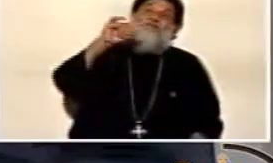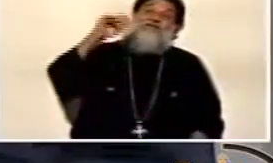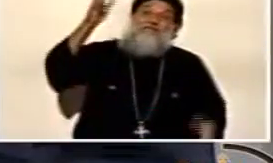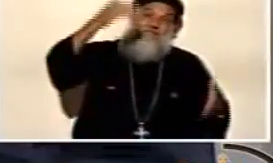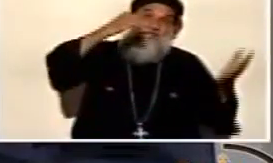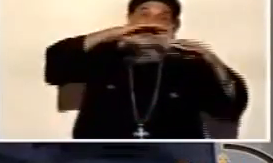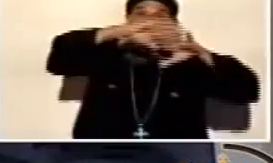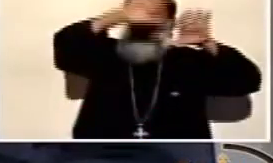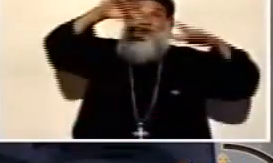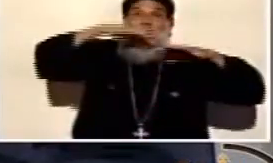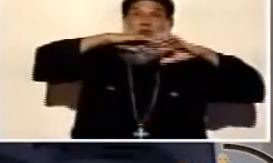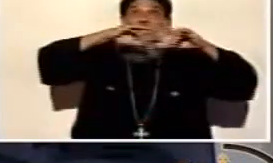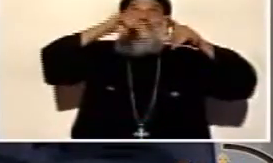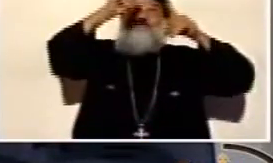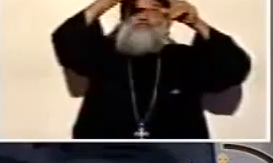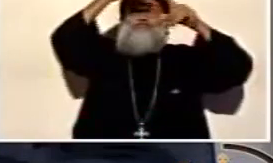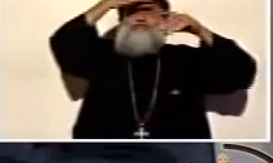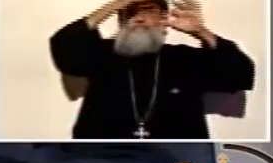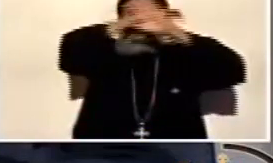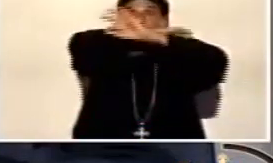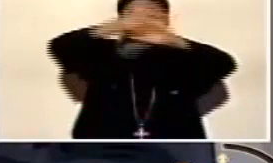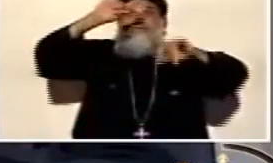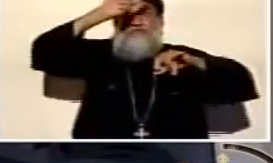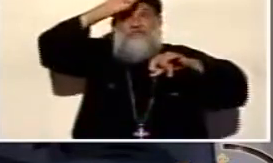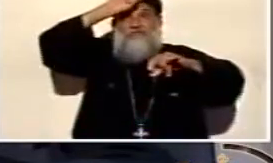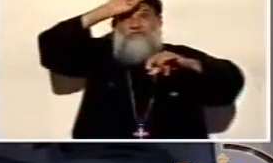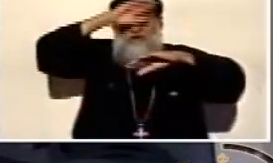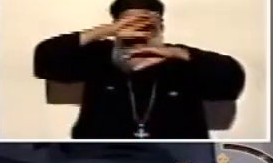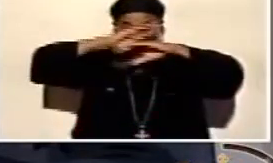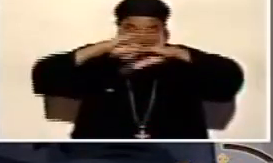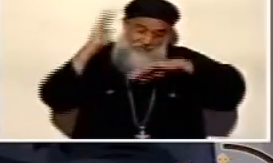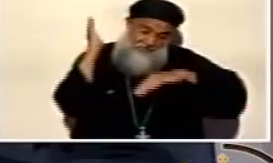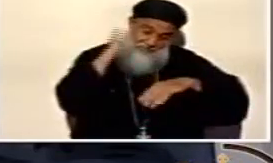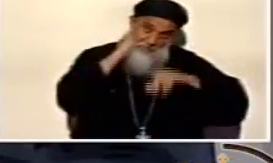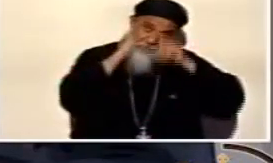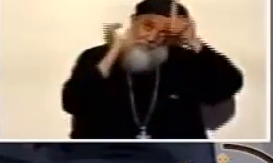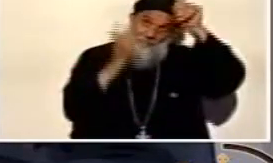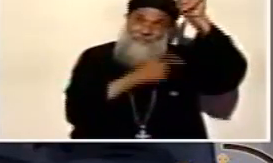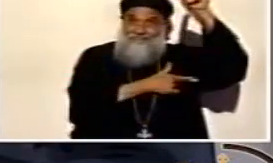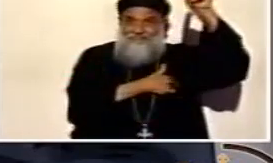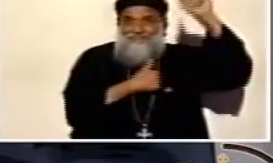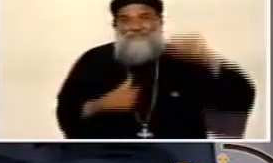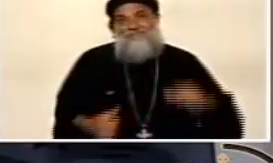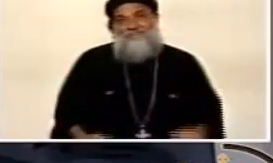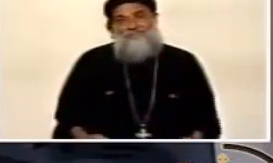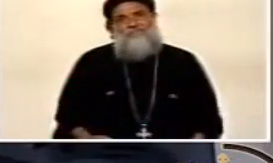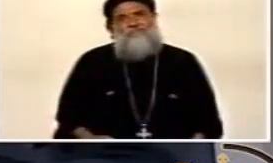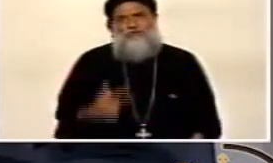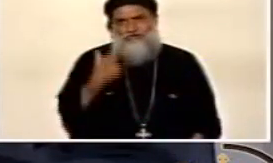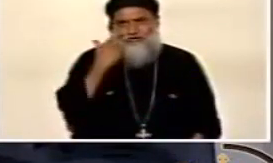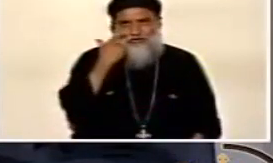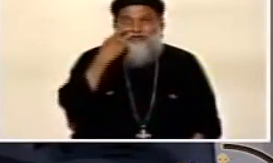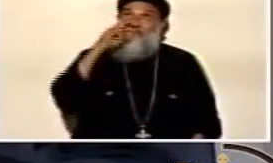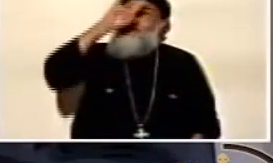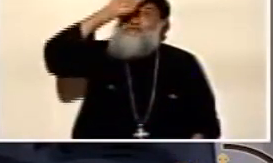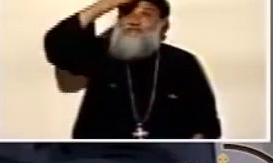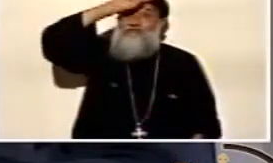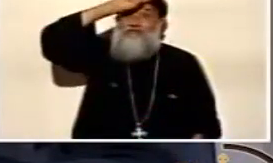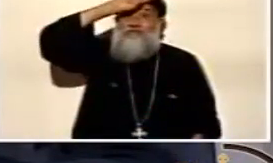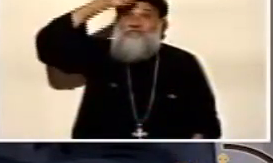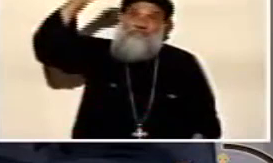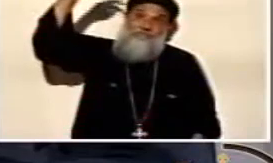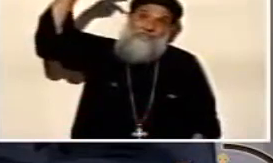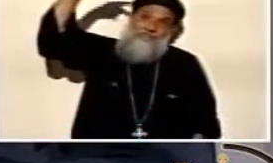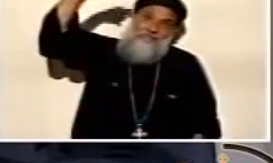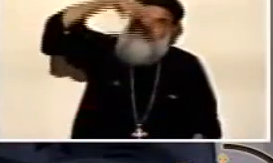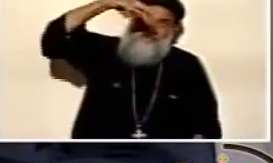رب حتى الشياطين تخضع لنا باسمك. فقال لهم رأيت الشيطان ساقطا مثل البرق